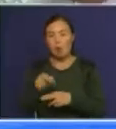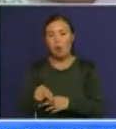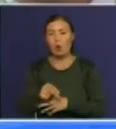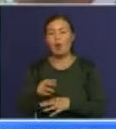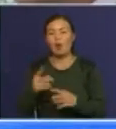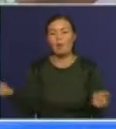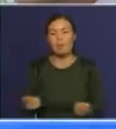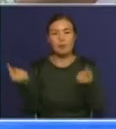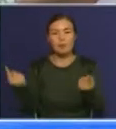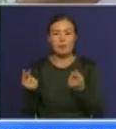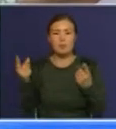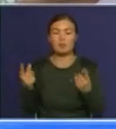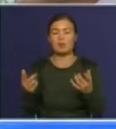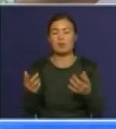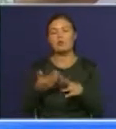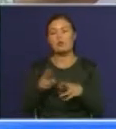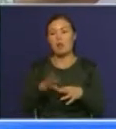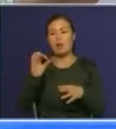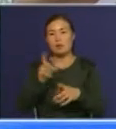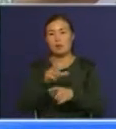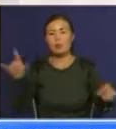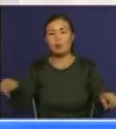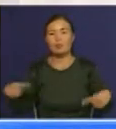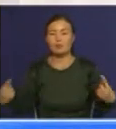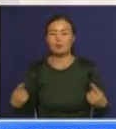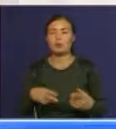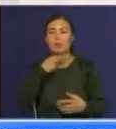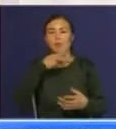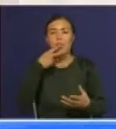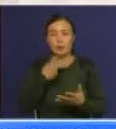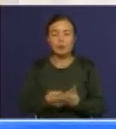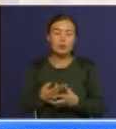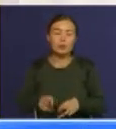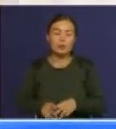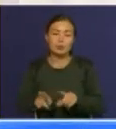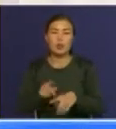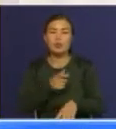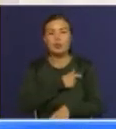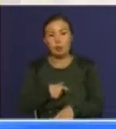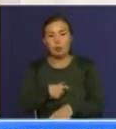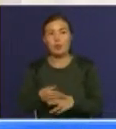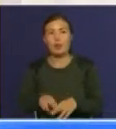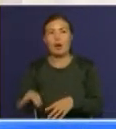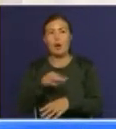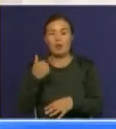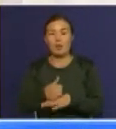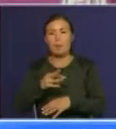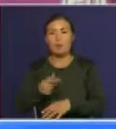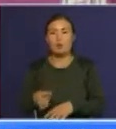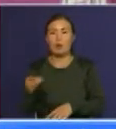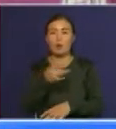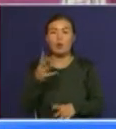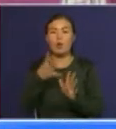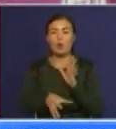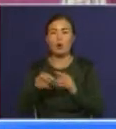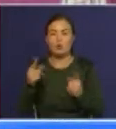қол жетімділігін арттырып, азаматтардың әл-ауқатын жақсартуға ерекше мән берілді. Сондай-ақ, депутаттарды аудан әкімі Маңғыстау ауданына